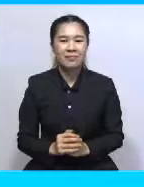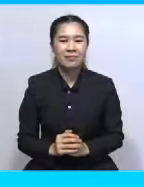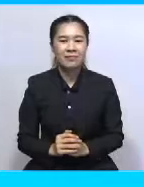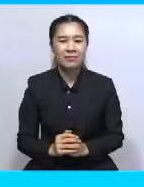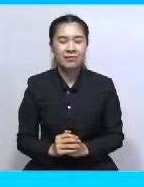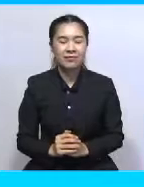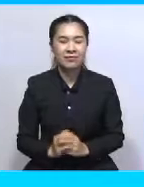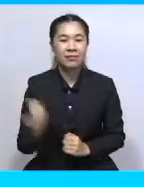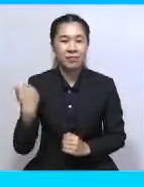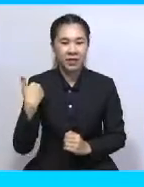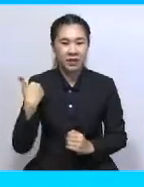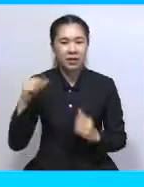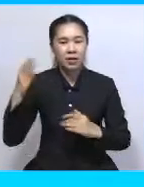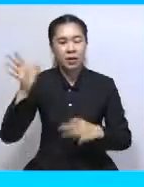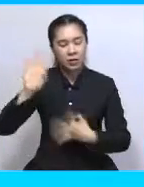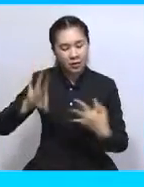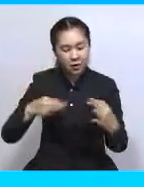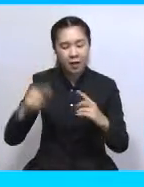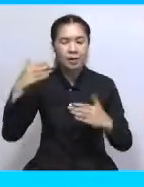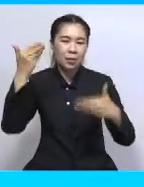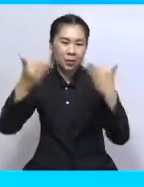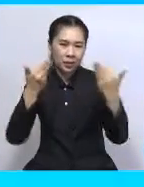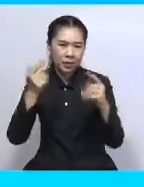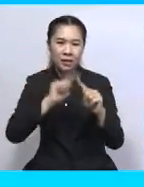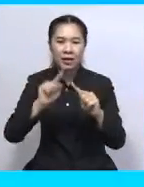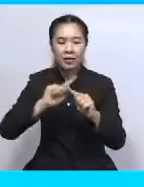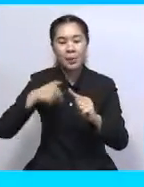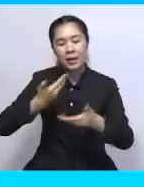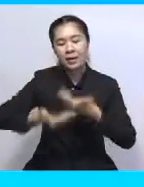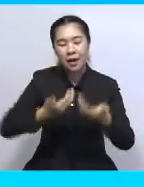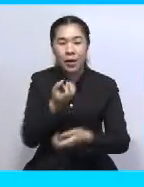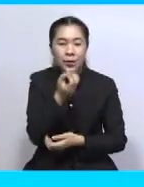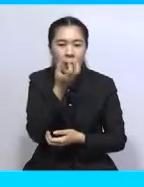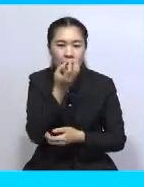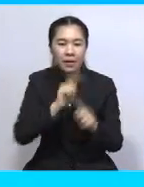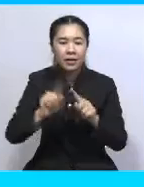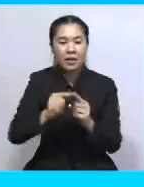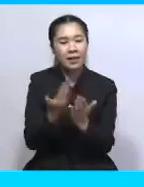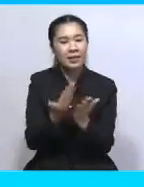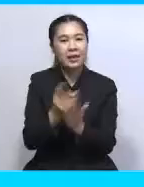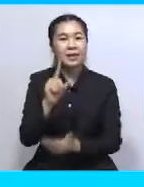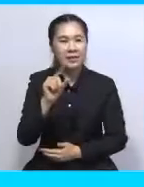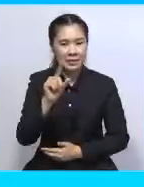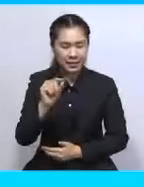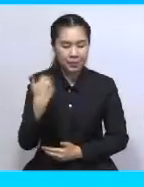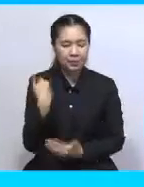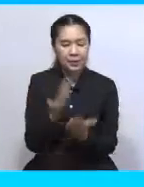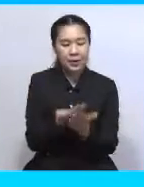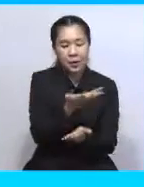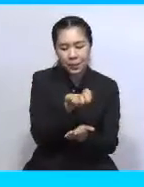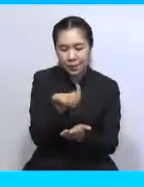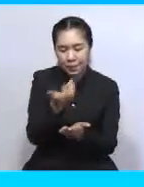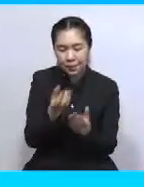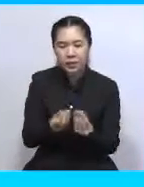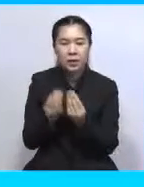ครินทร์ซึ่งก็จะมีการแสดงจากศิลปินและการจัดจำหน่ายดอกแก้วกัลยาราคาดอกละ20บาทเท่านั้นค่ะเพื่อหารายได้สมทบก